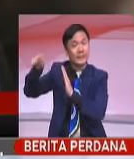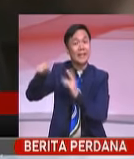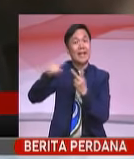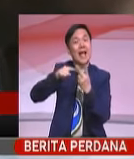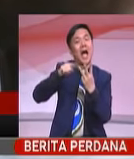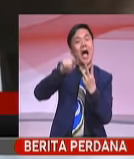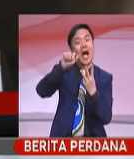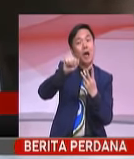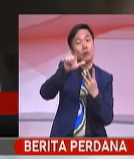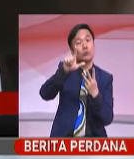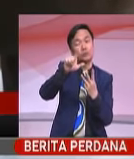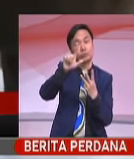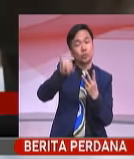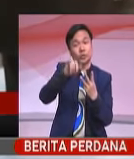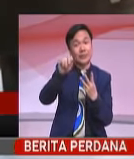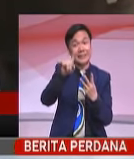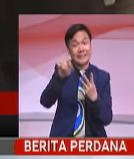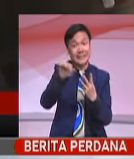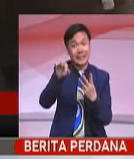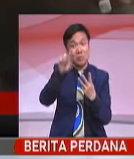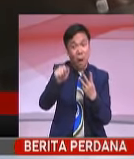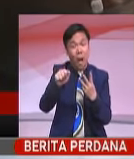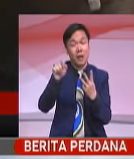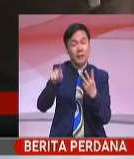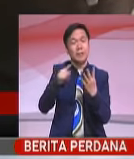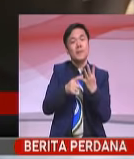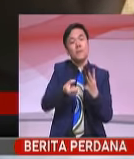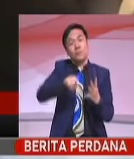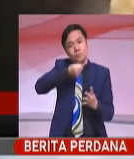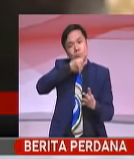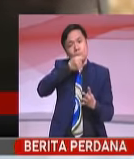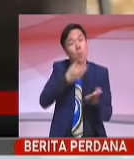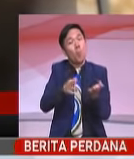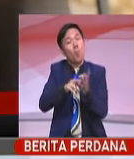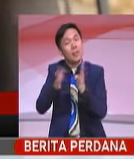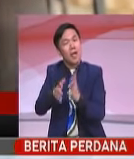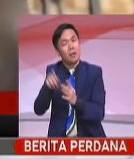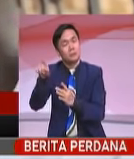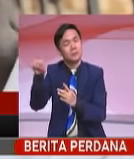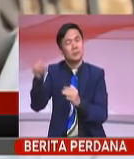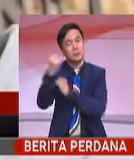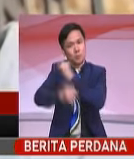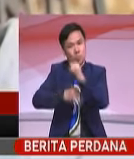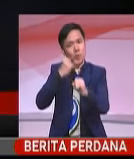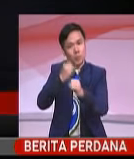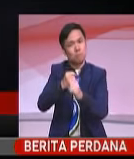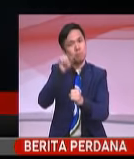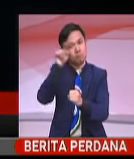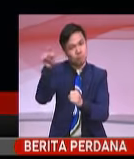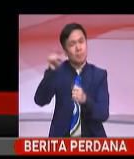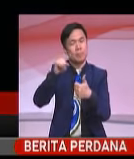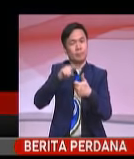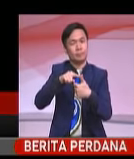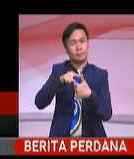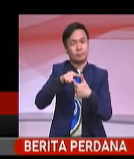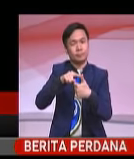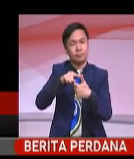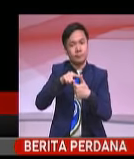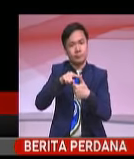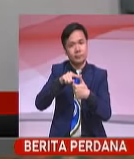Jazeera International serta menyumbang sebagai wartawan di beberapa organisasi media antarabangsa antaranya di